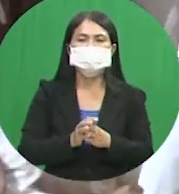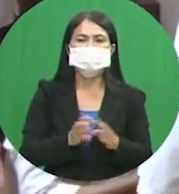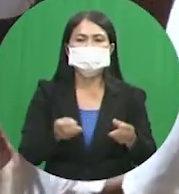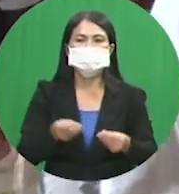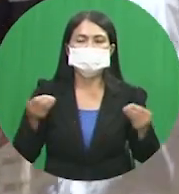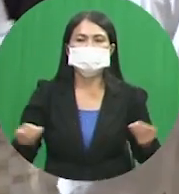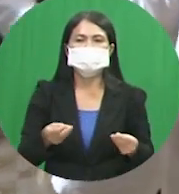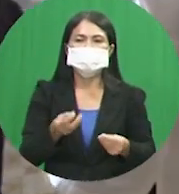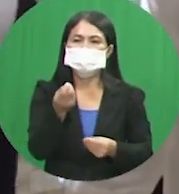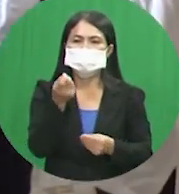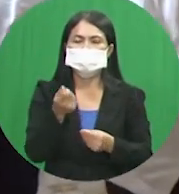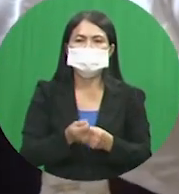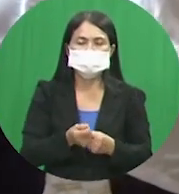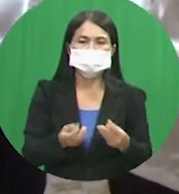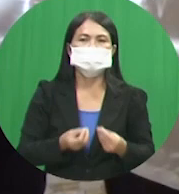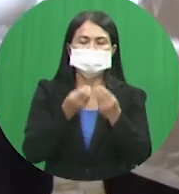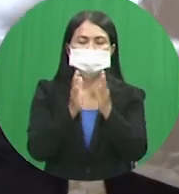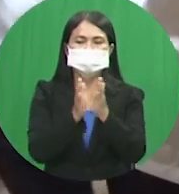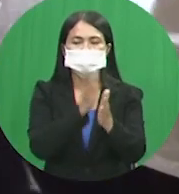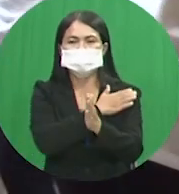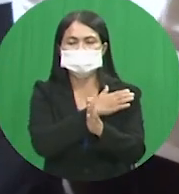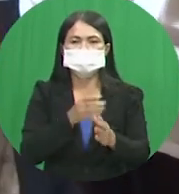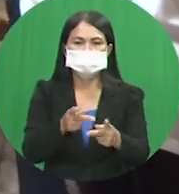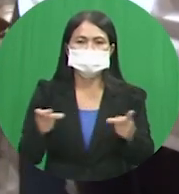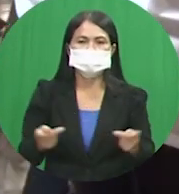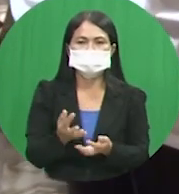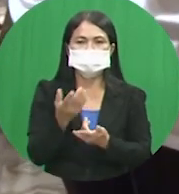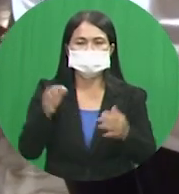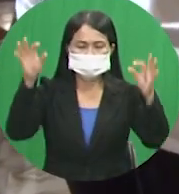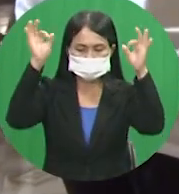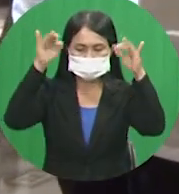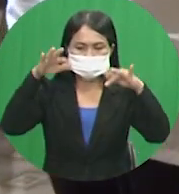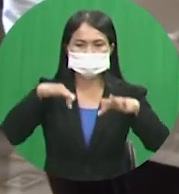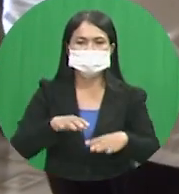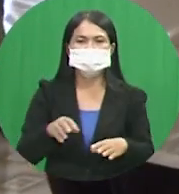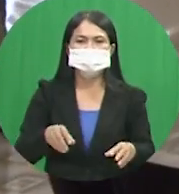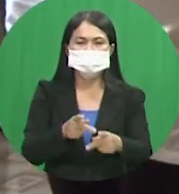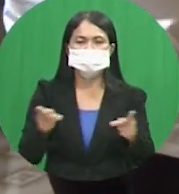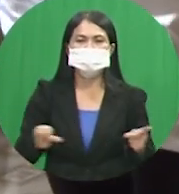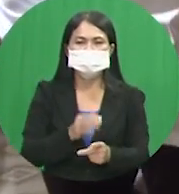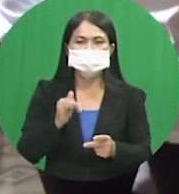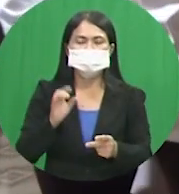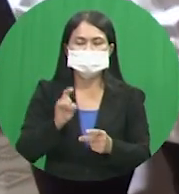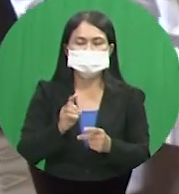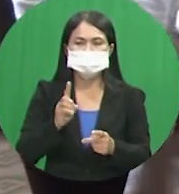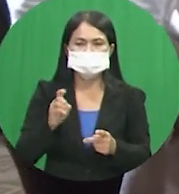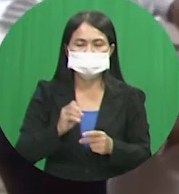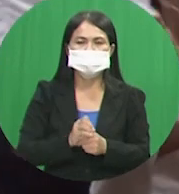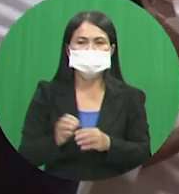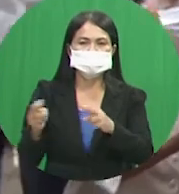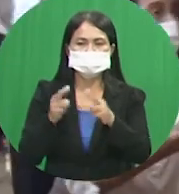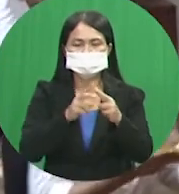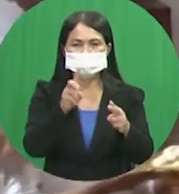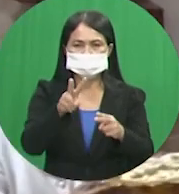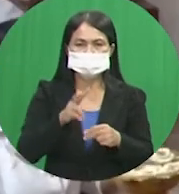ตียนหนึ่งปัจจัยประกันดอยประสองได้กงจำประวัติศาสตร์เนื้อปอดใส่มาวัดจำนวนดับขนมคมจำนว